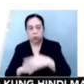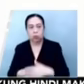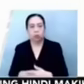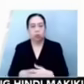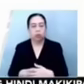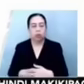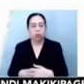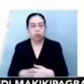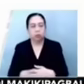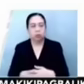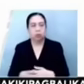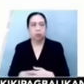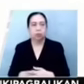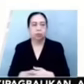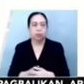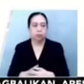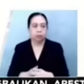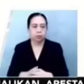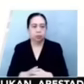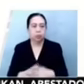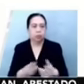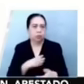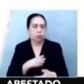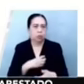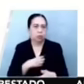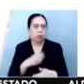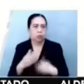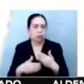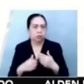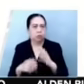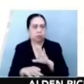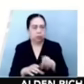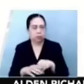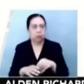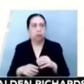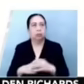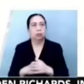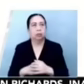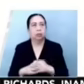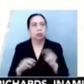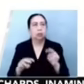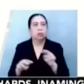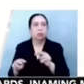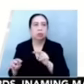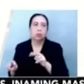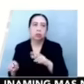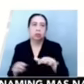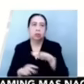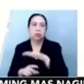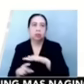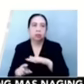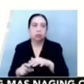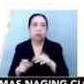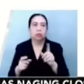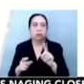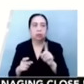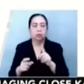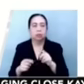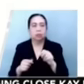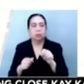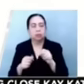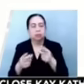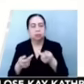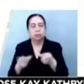ongoing police operations natin sa loob. And they give a clear view sa ground. We are looking